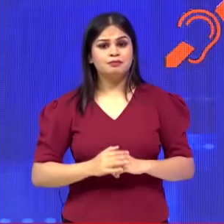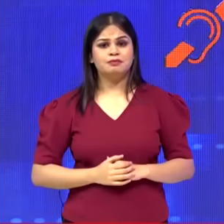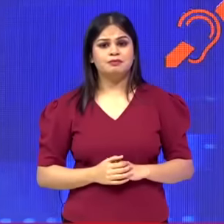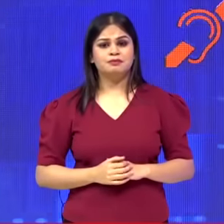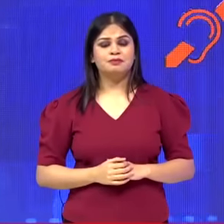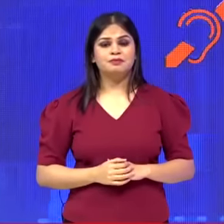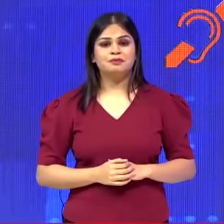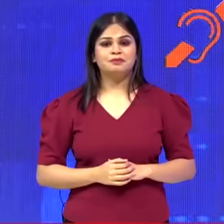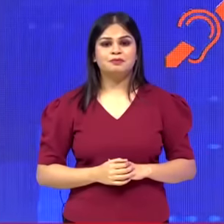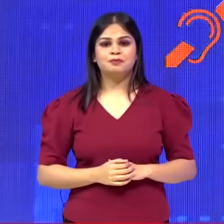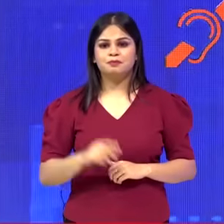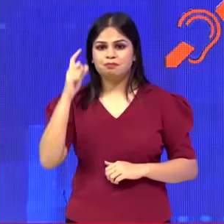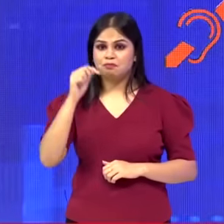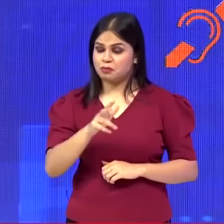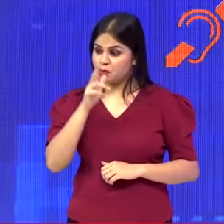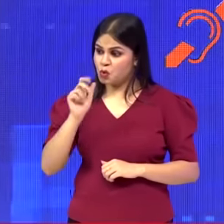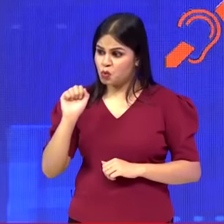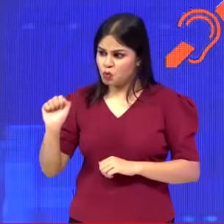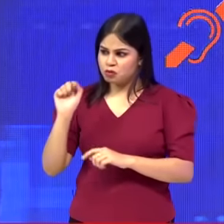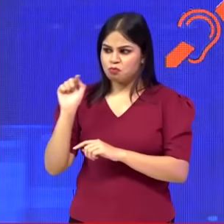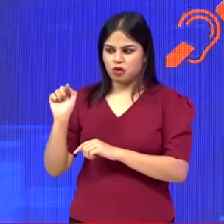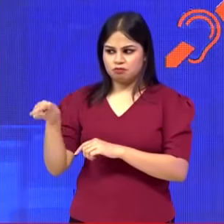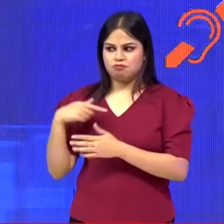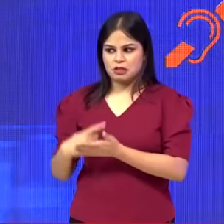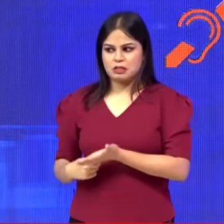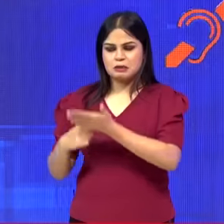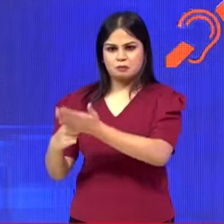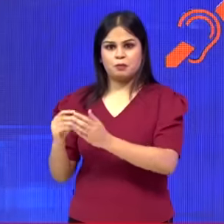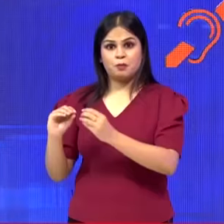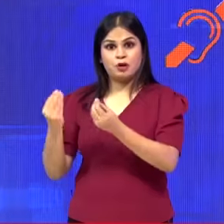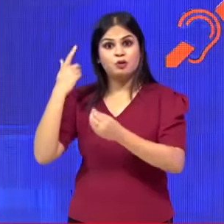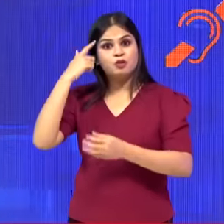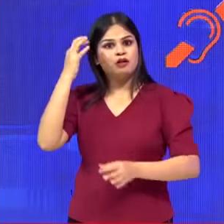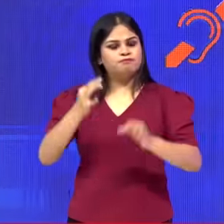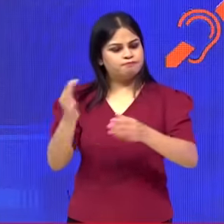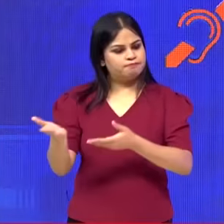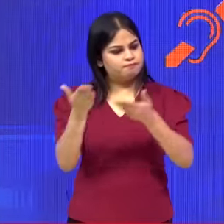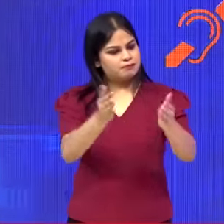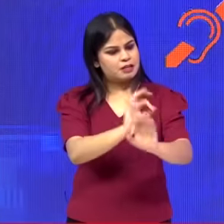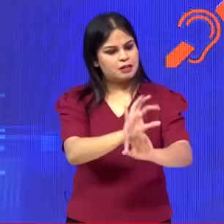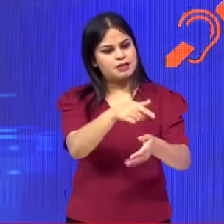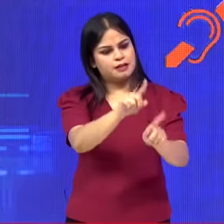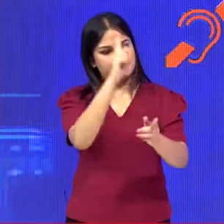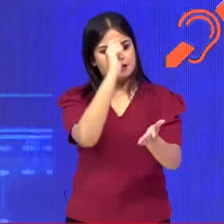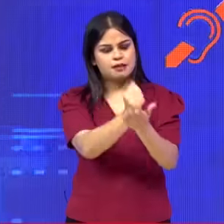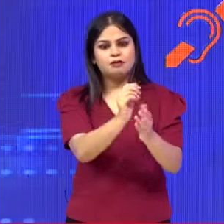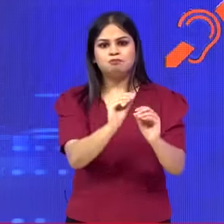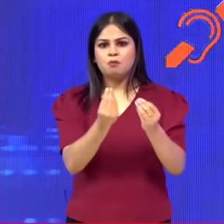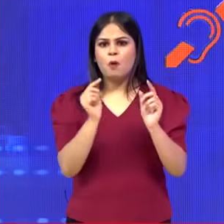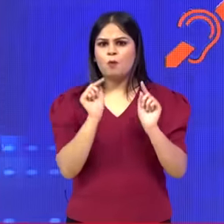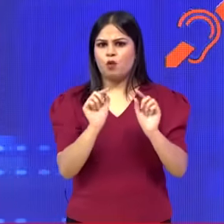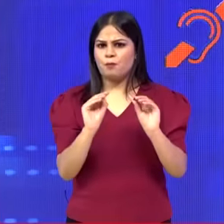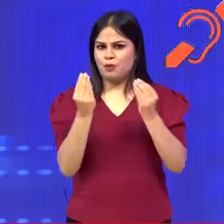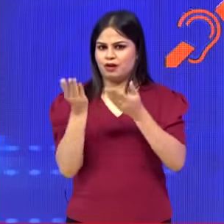ब्रिंग इट ऑन. मैं आपकी इस बात की रिस्पेक्ट करता हूँ कि मामला अदालत के सामने है और अदालत डिसाइड करे, और हमें यकीन